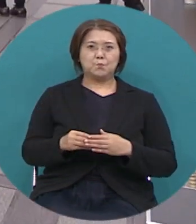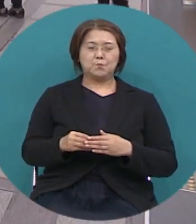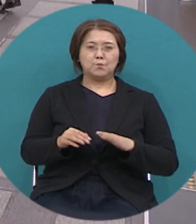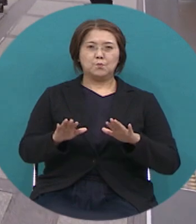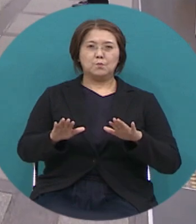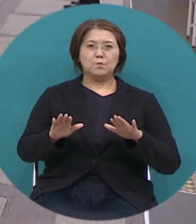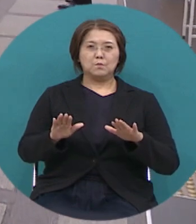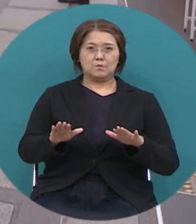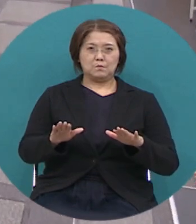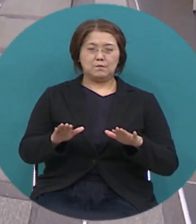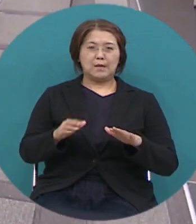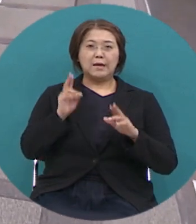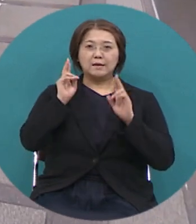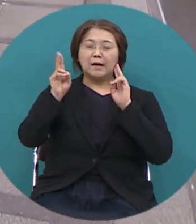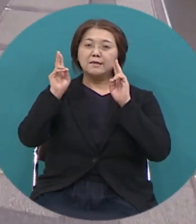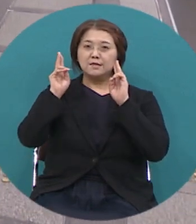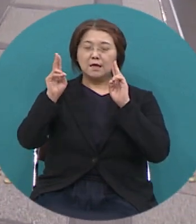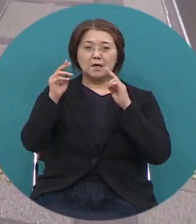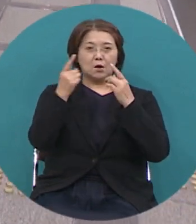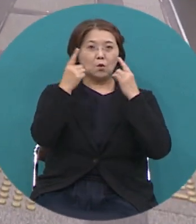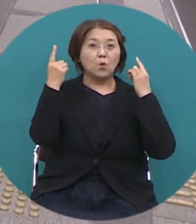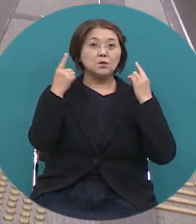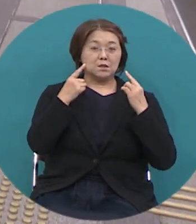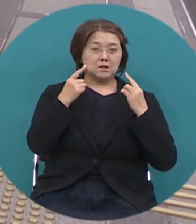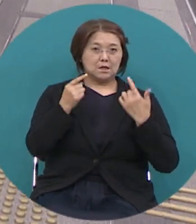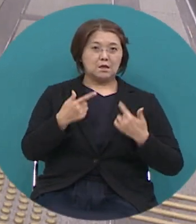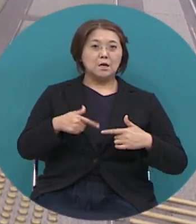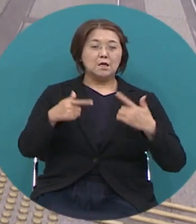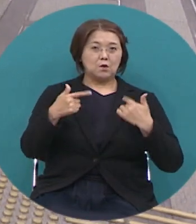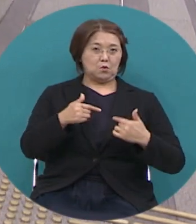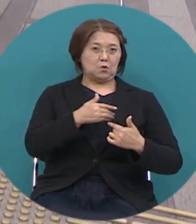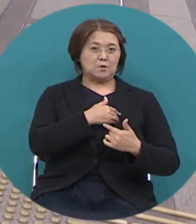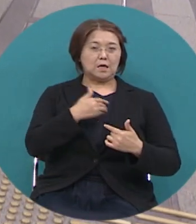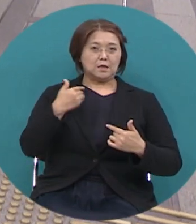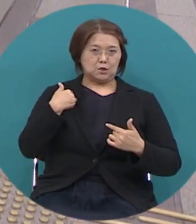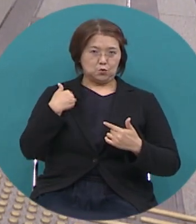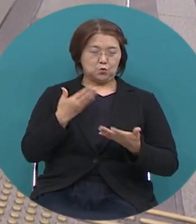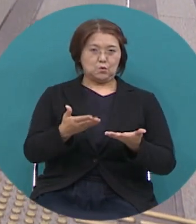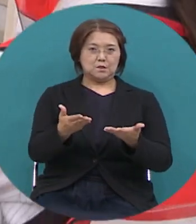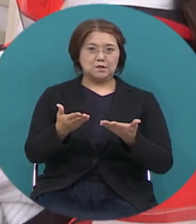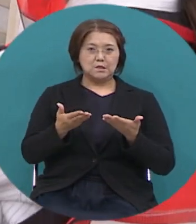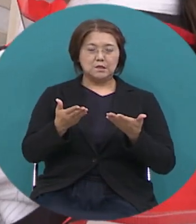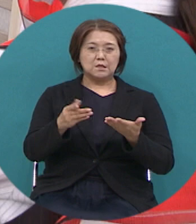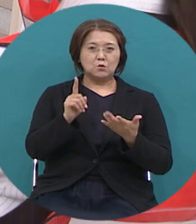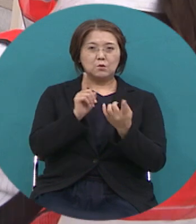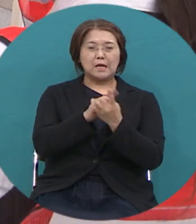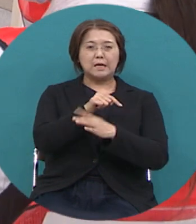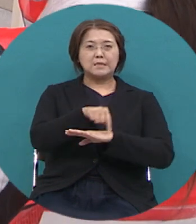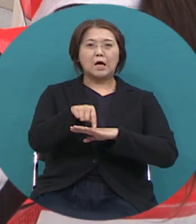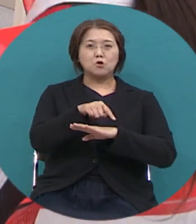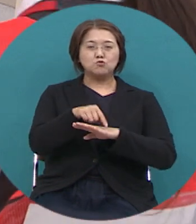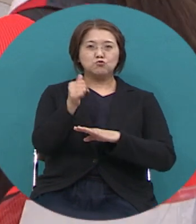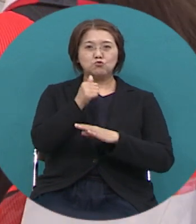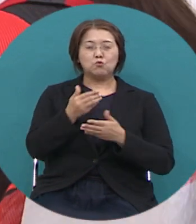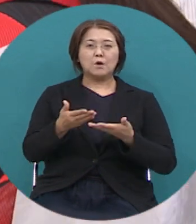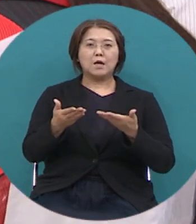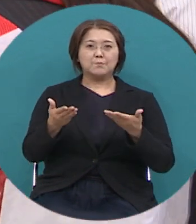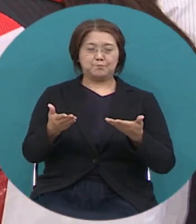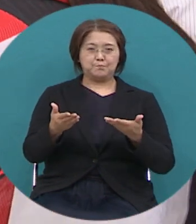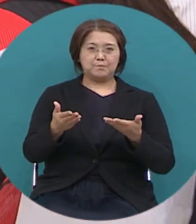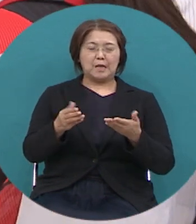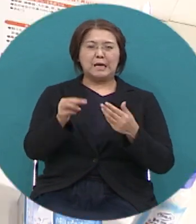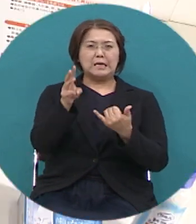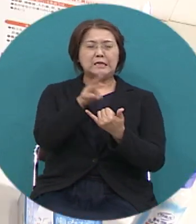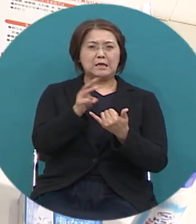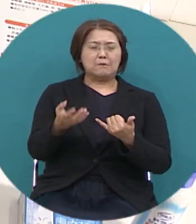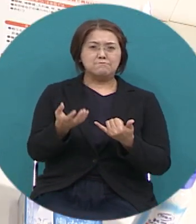今回は会社や個人で日頃からできる地震対策についてです。災害があった時、心構